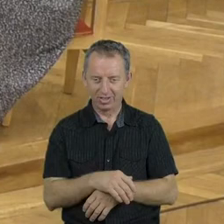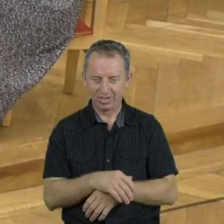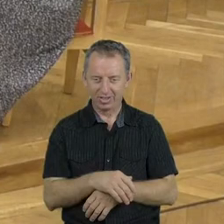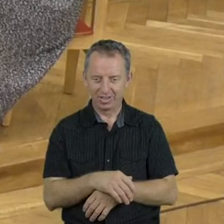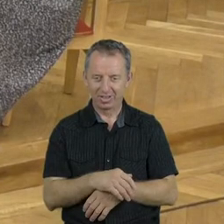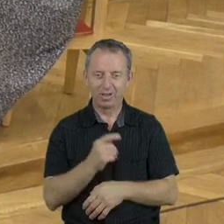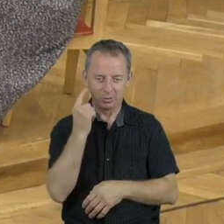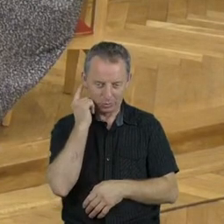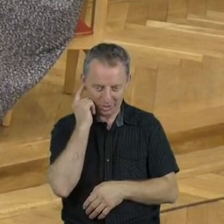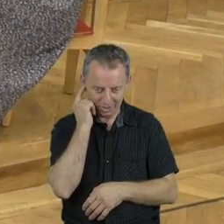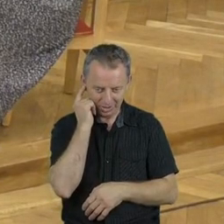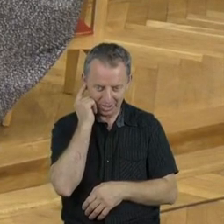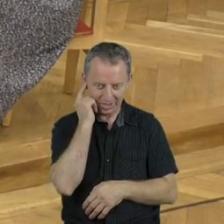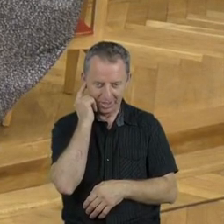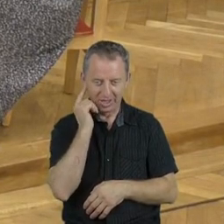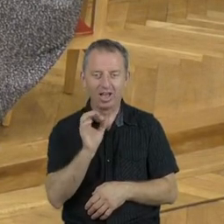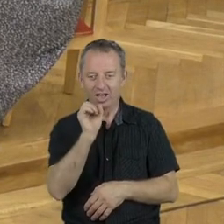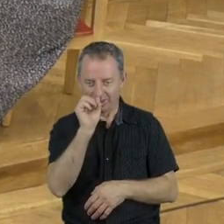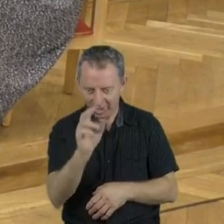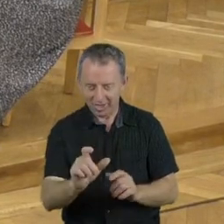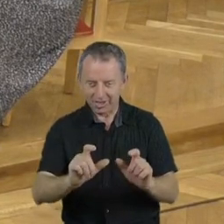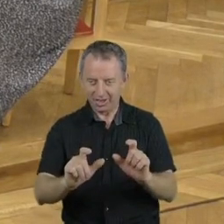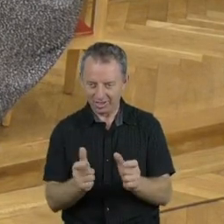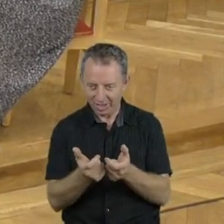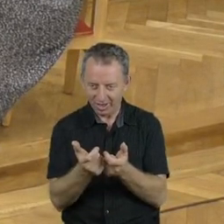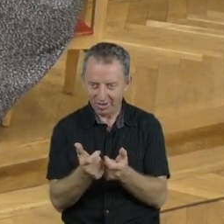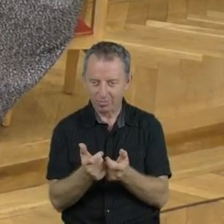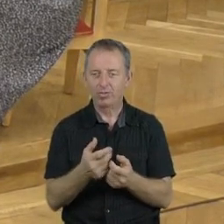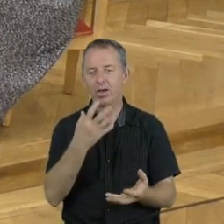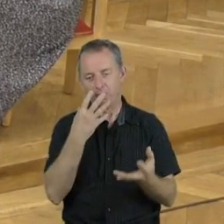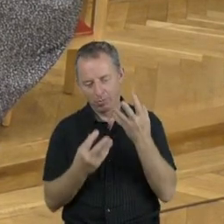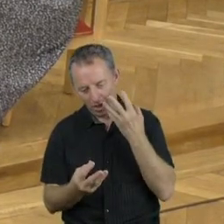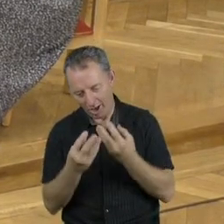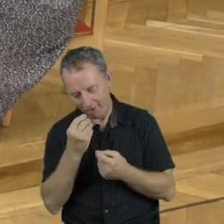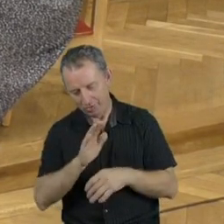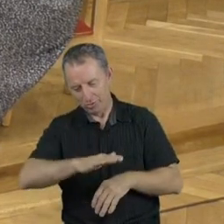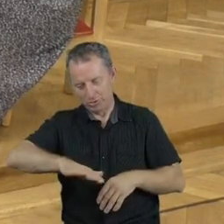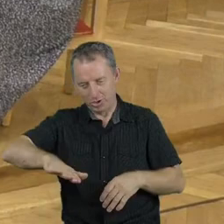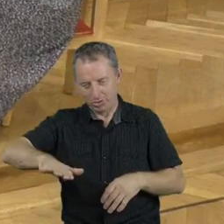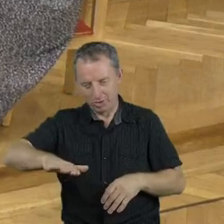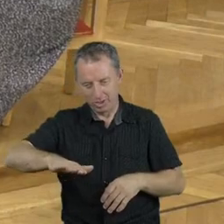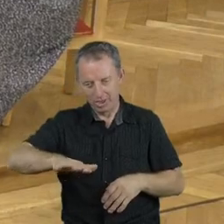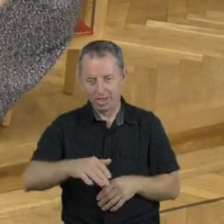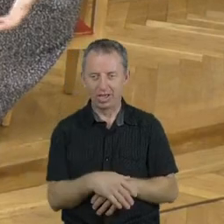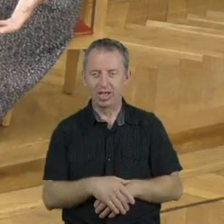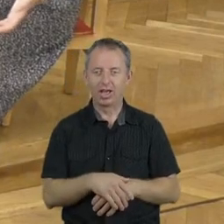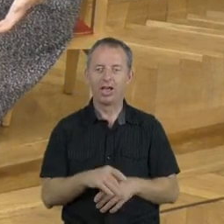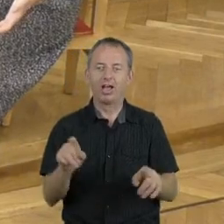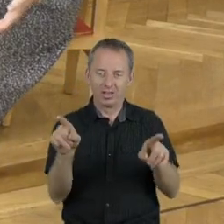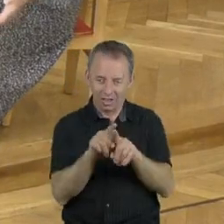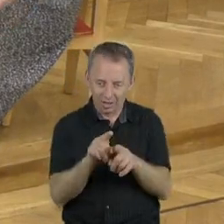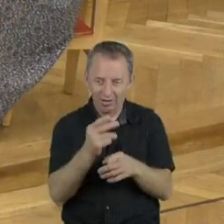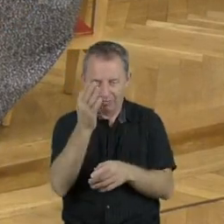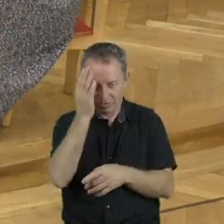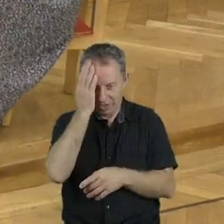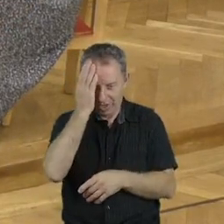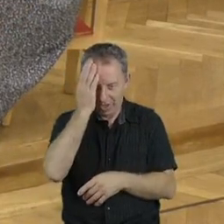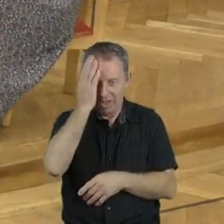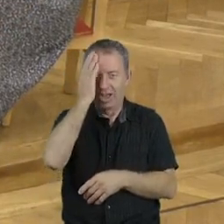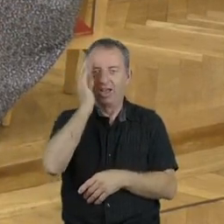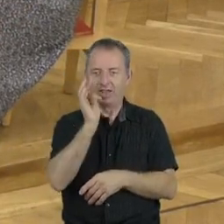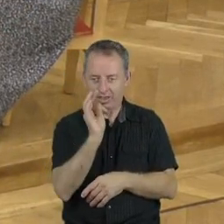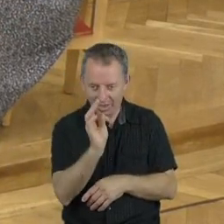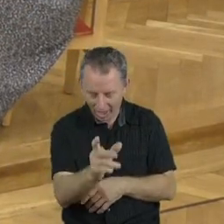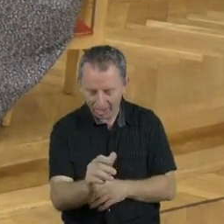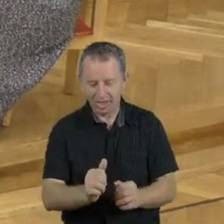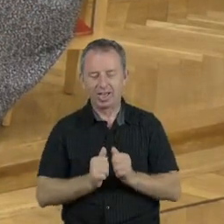No i słuchajcie, tak się zdarzyło też, że jak się bawił razem z dziećmi, no to oni też już wszyscy wiedzieli, że takie